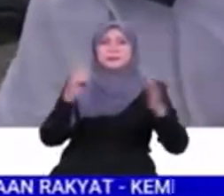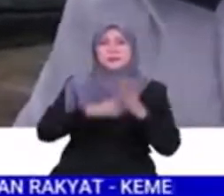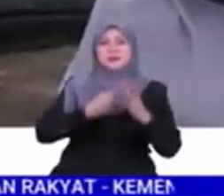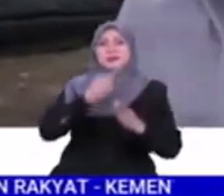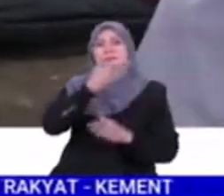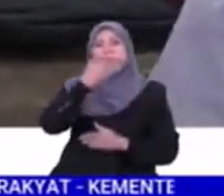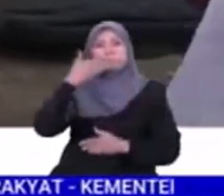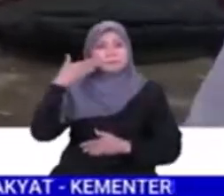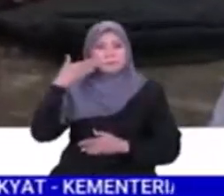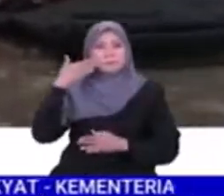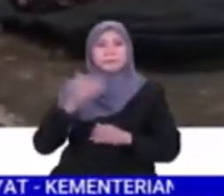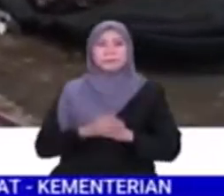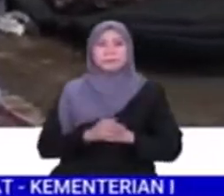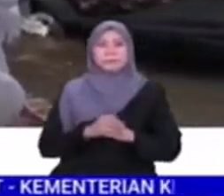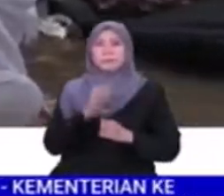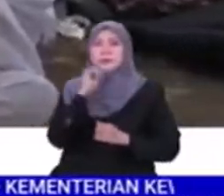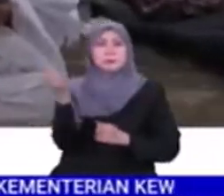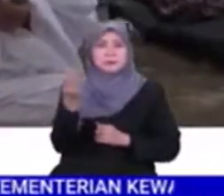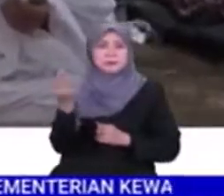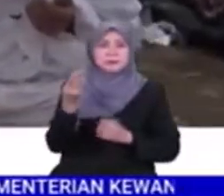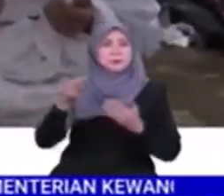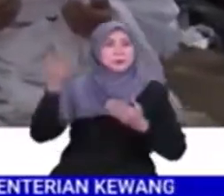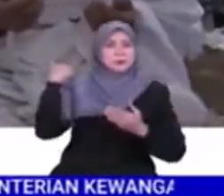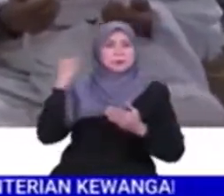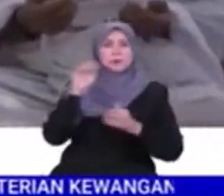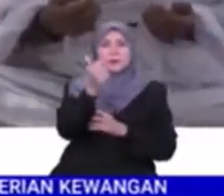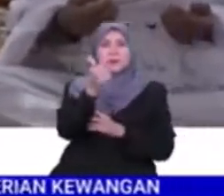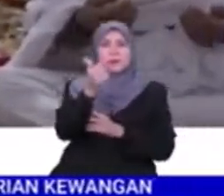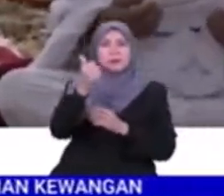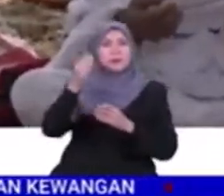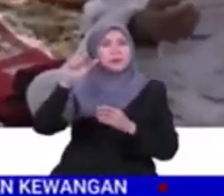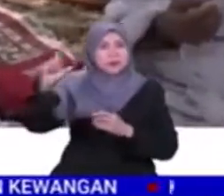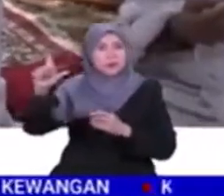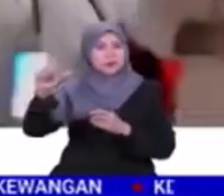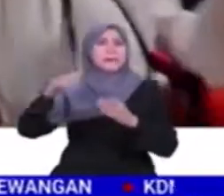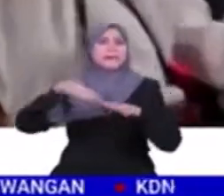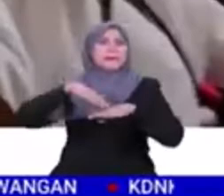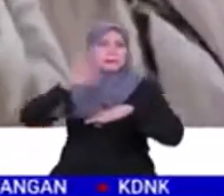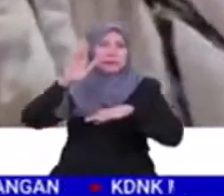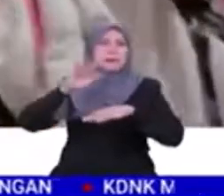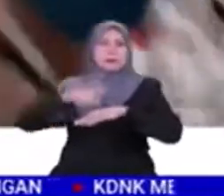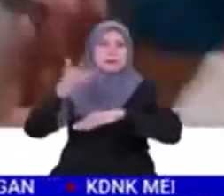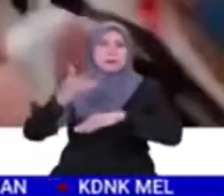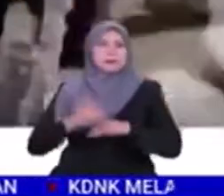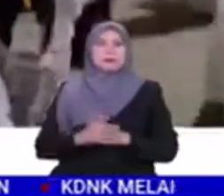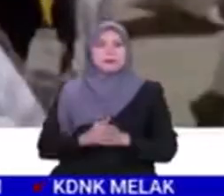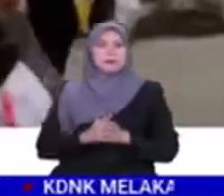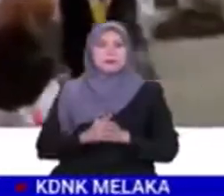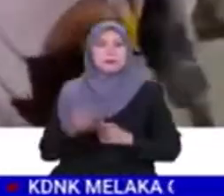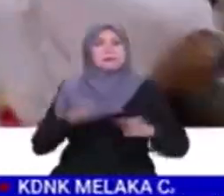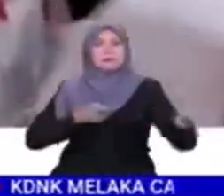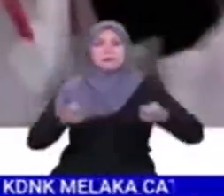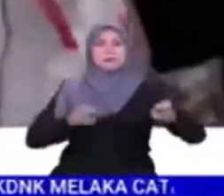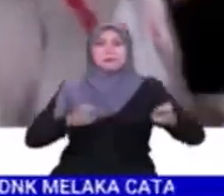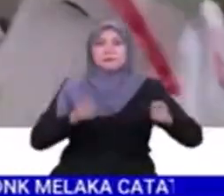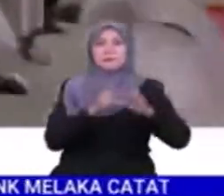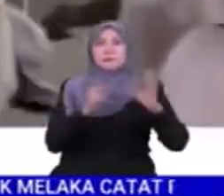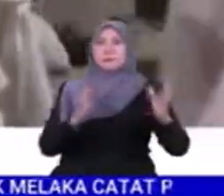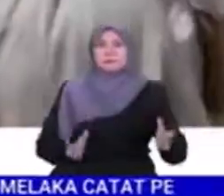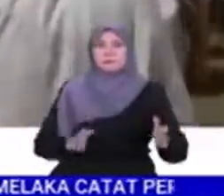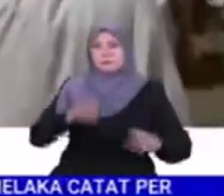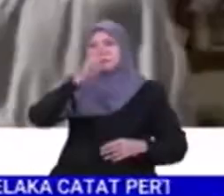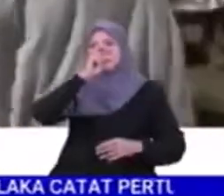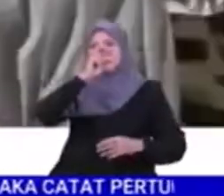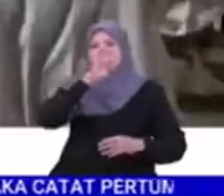Ramadan. Tidak seperti sebelum ini, 10 bulan lebih awal. Malah kawalan jemaah yang lebih ketat membolehkan